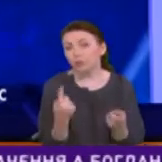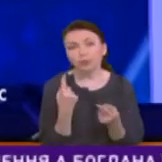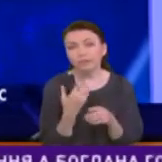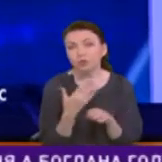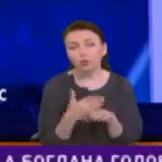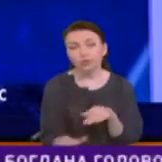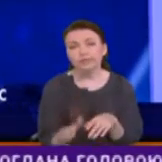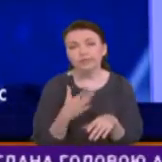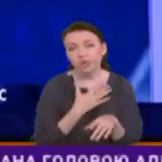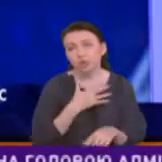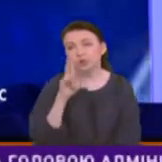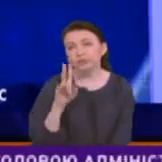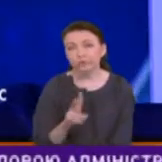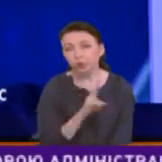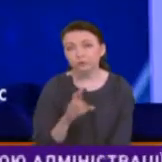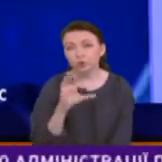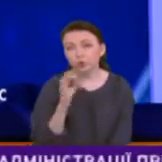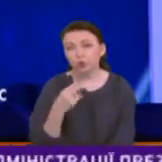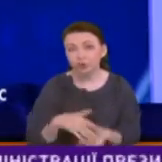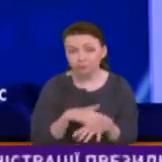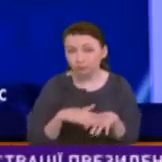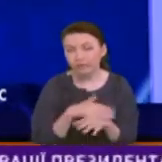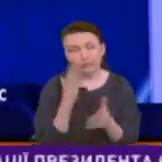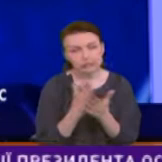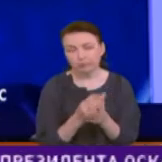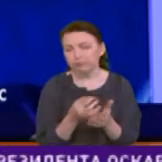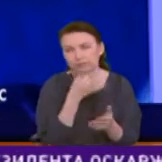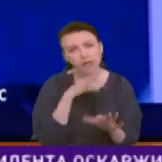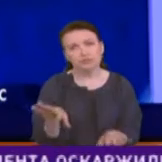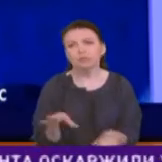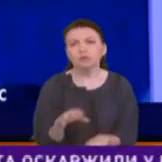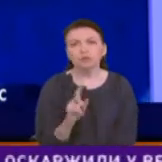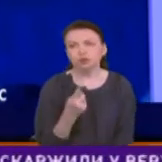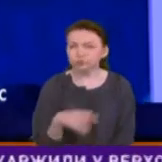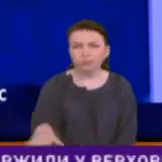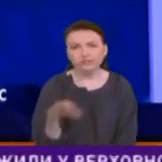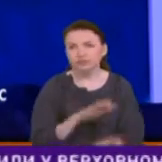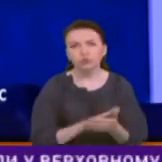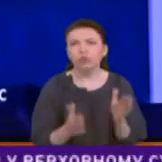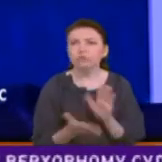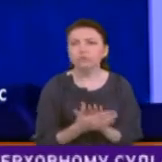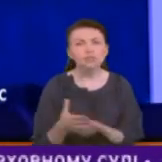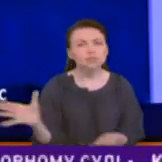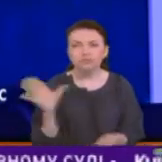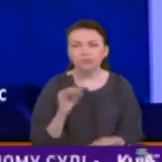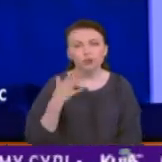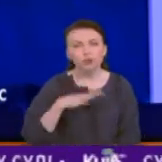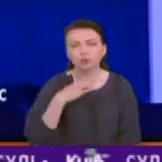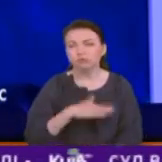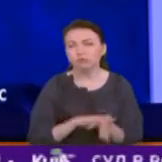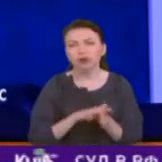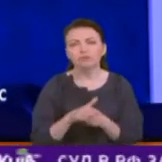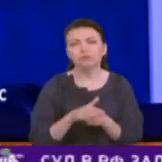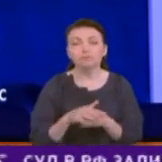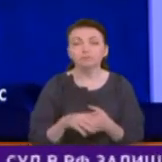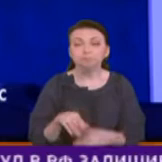нашого церковного соціуму є претензії, тому що не всі домовленості і не всі очікування справдилися.